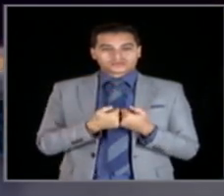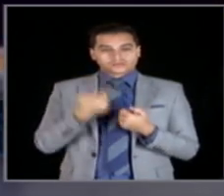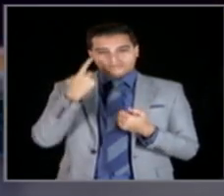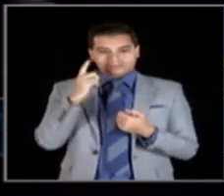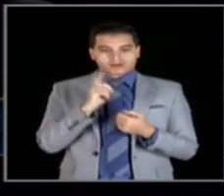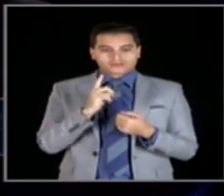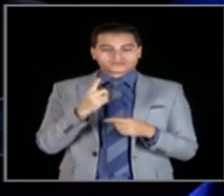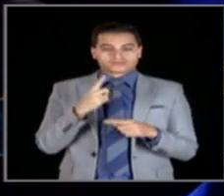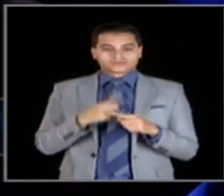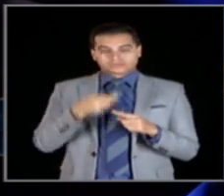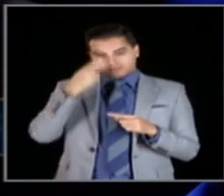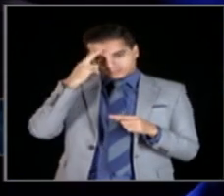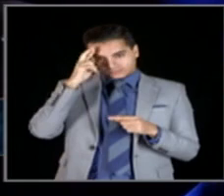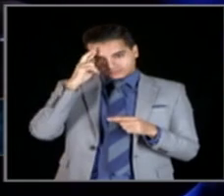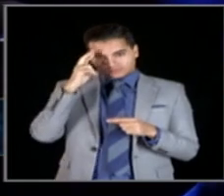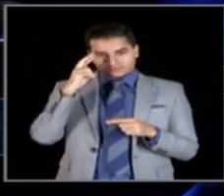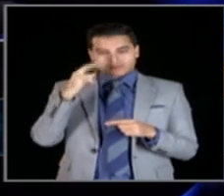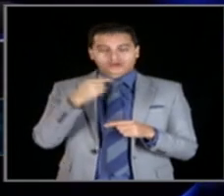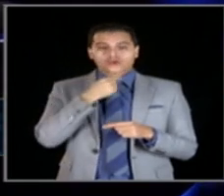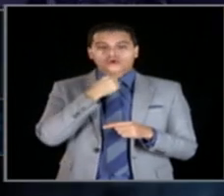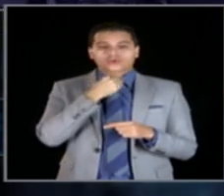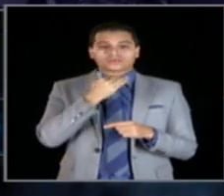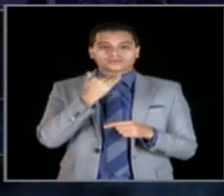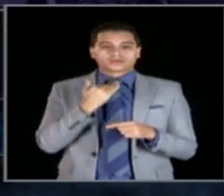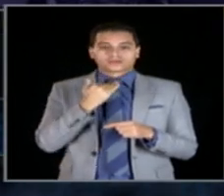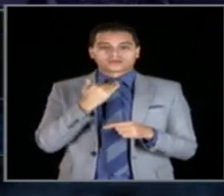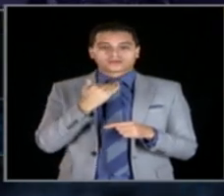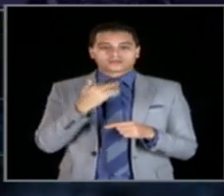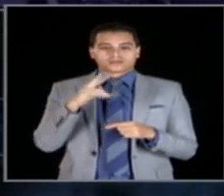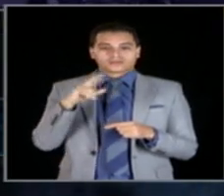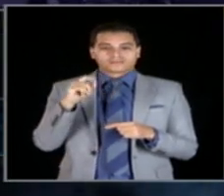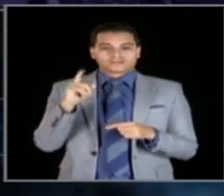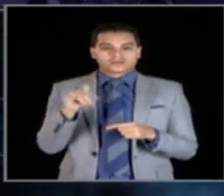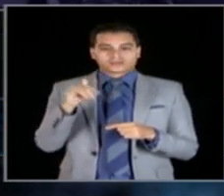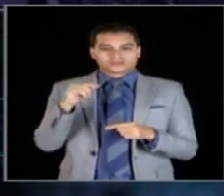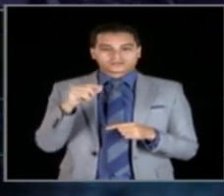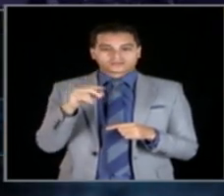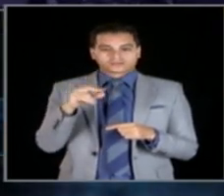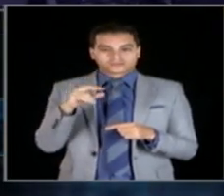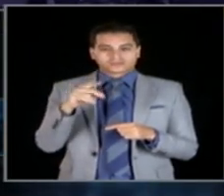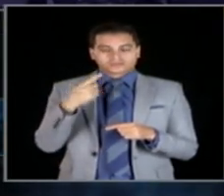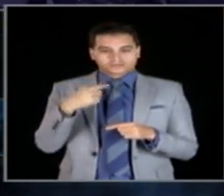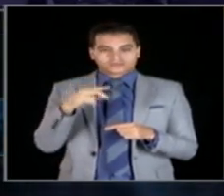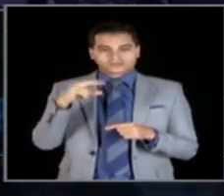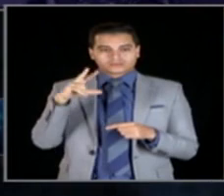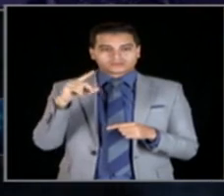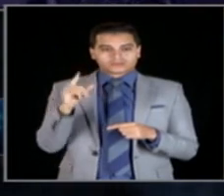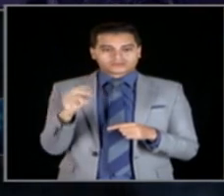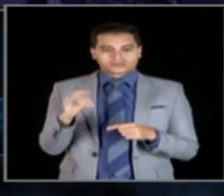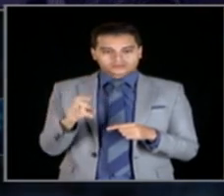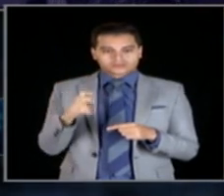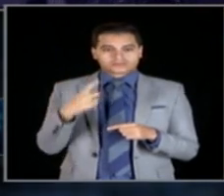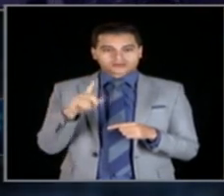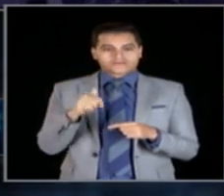باس. ما هو اسم الغدة التي تقع أسفل الحنجرة؟ الثيرويد. صح. فنان قام بدور صلاح أبو العزم